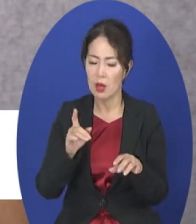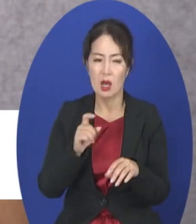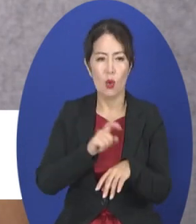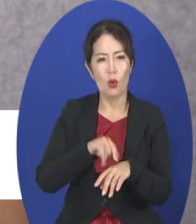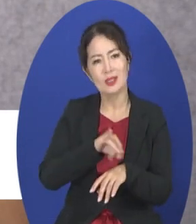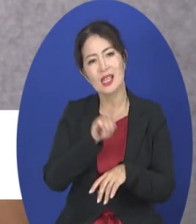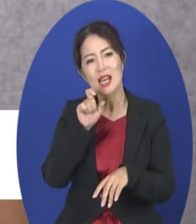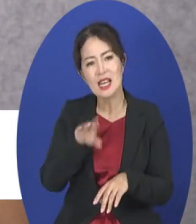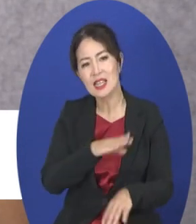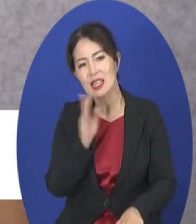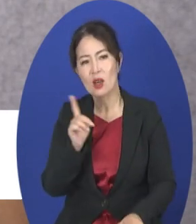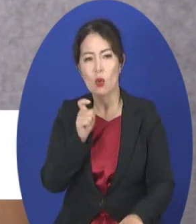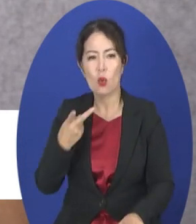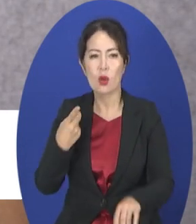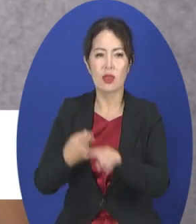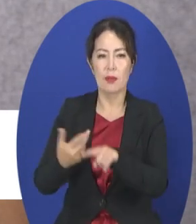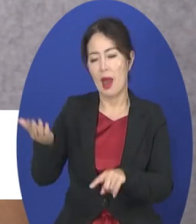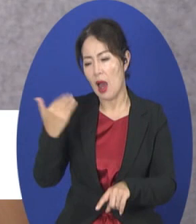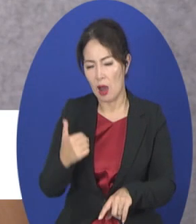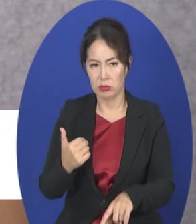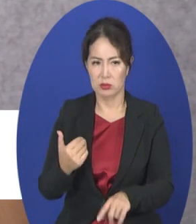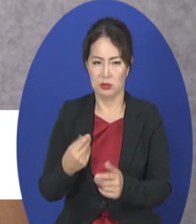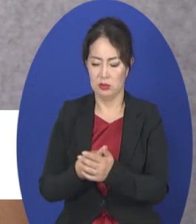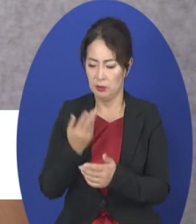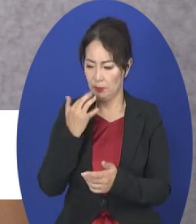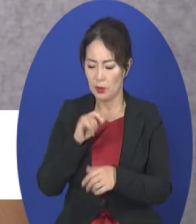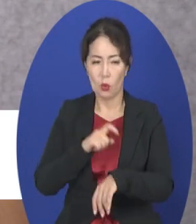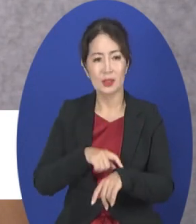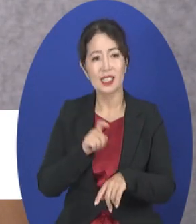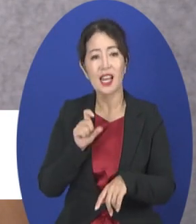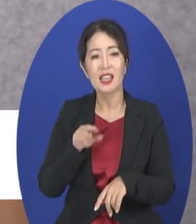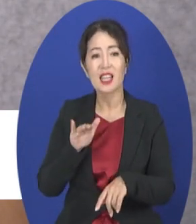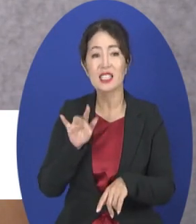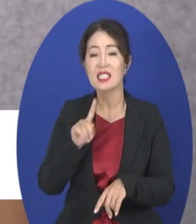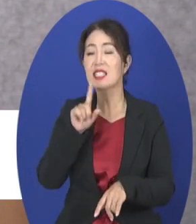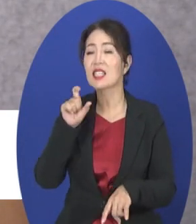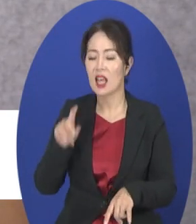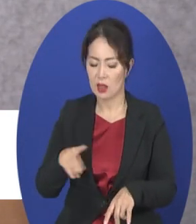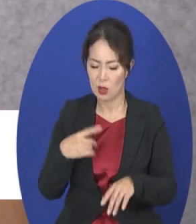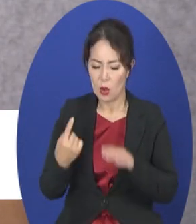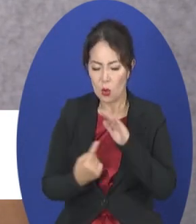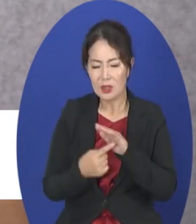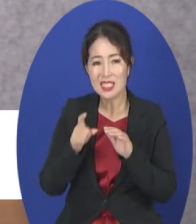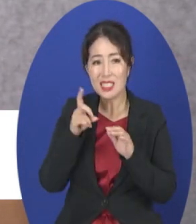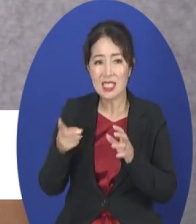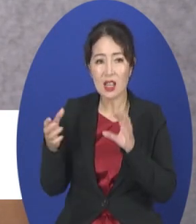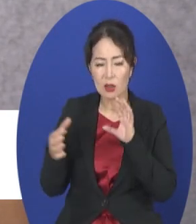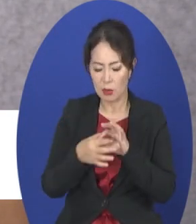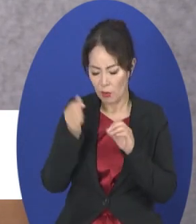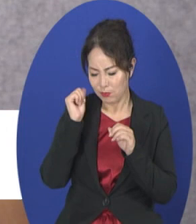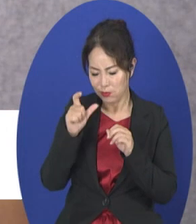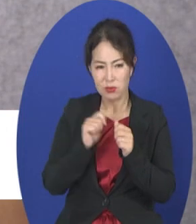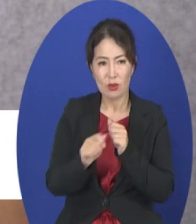хүү гэдэг энэ хүүгийн хувьд нь бол ерөөсөө явж байгаа гэдэг. Хугацаа өтерсэн хүү гэдэг. Үндсэн зээлээс л аль болох их хэмжээний төлөлт хийхгүй л